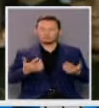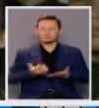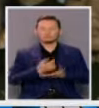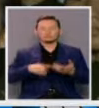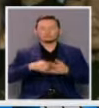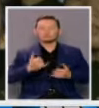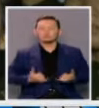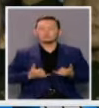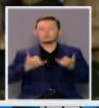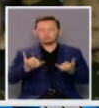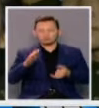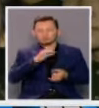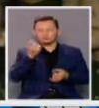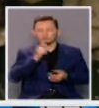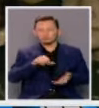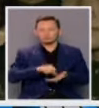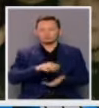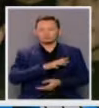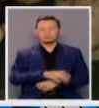очень уважаем своих ветеранов